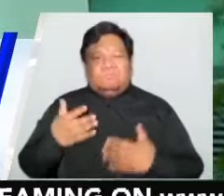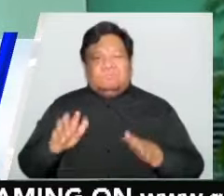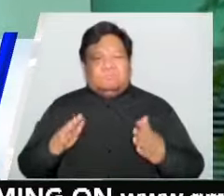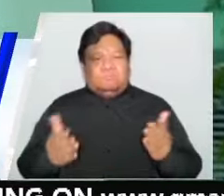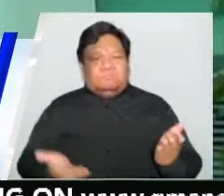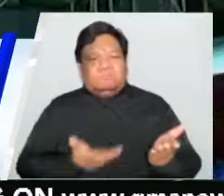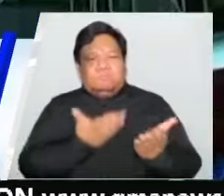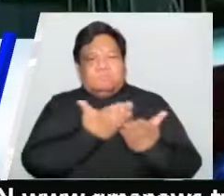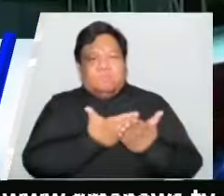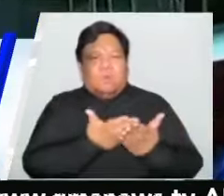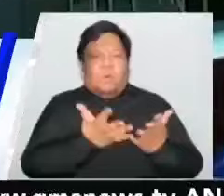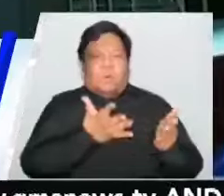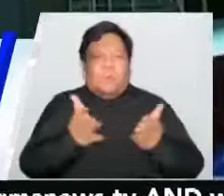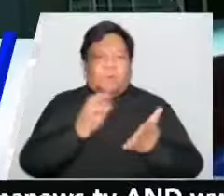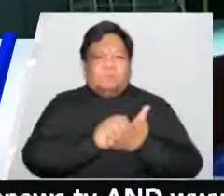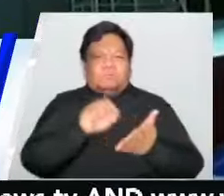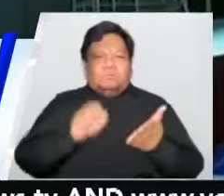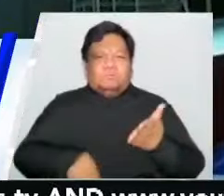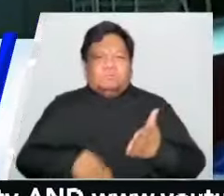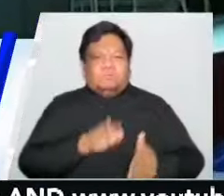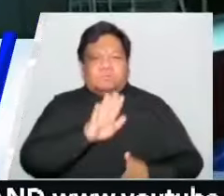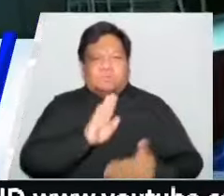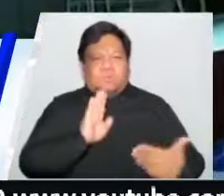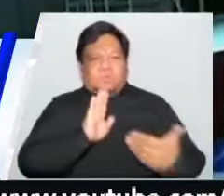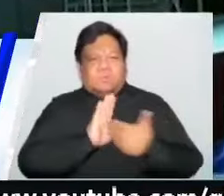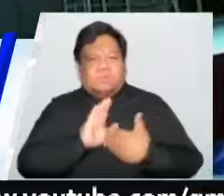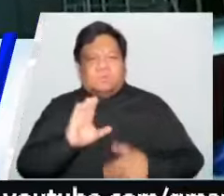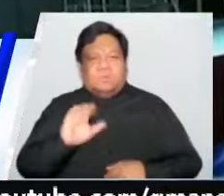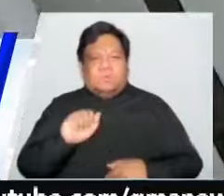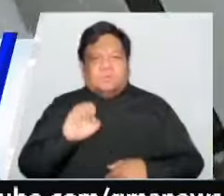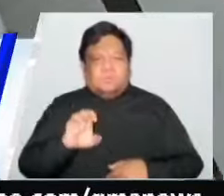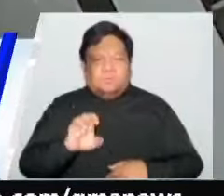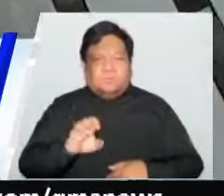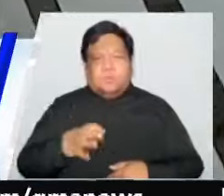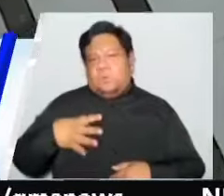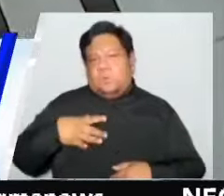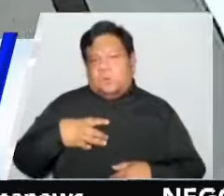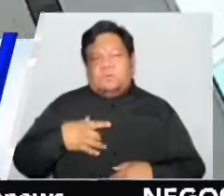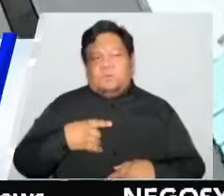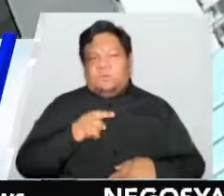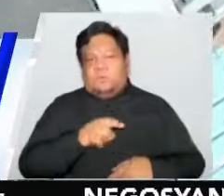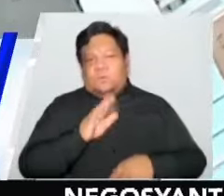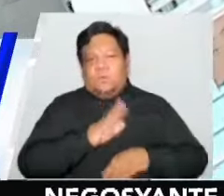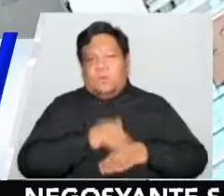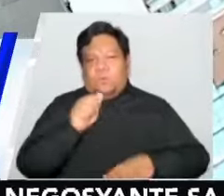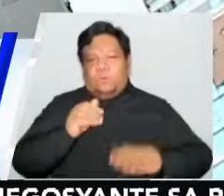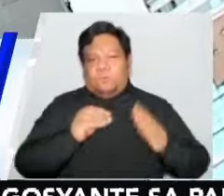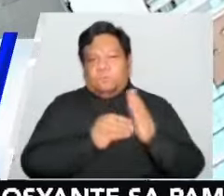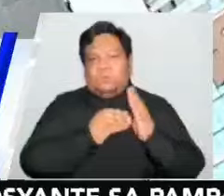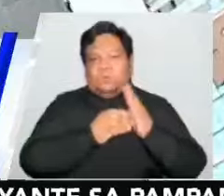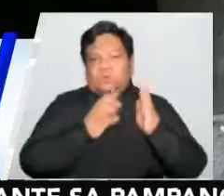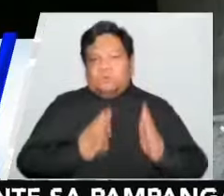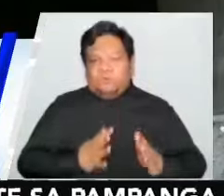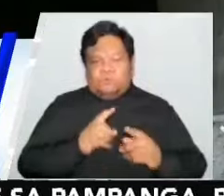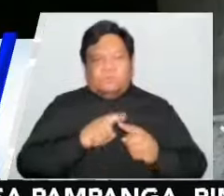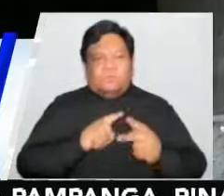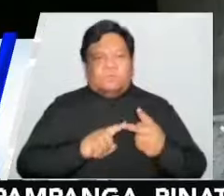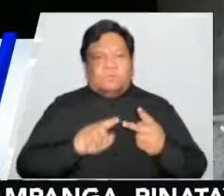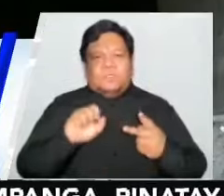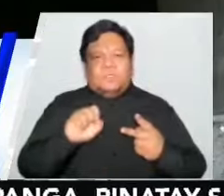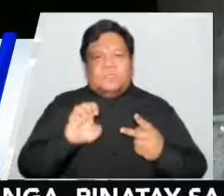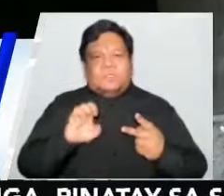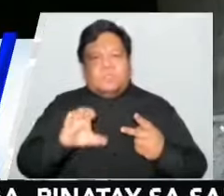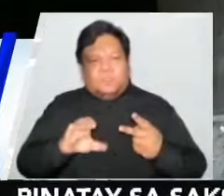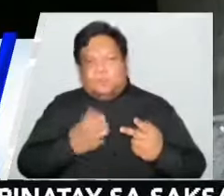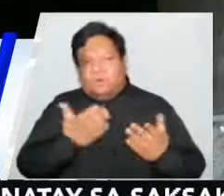company ni pinagkukunan ng korte ang prosecution at securities and exchange Commission o sec sa moson